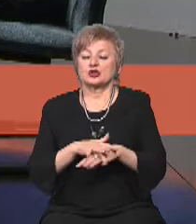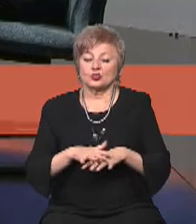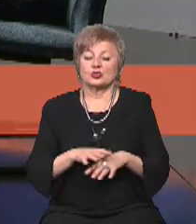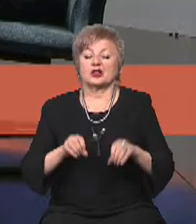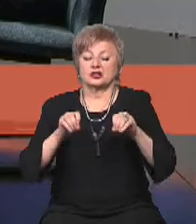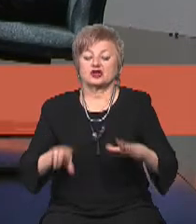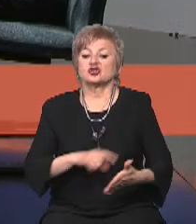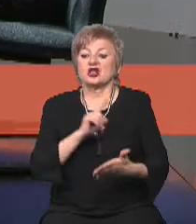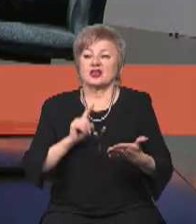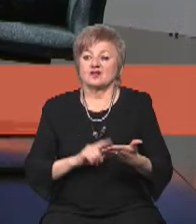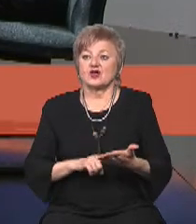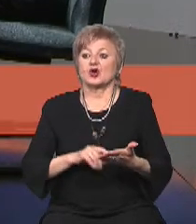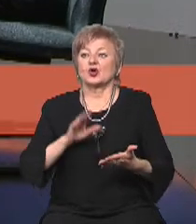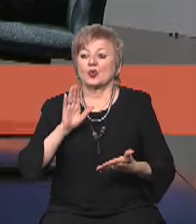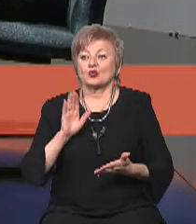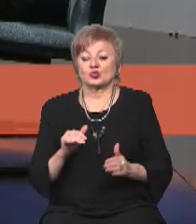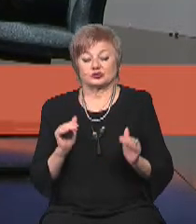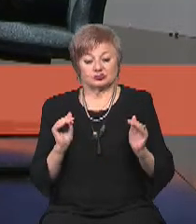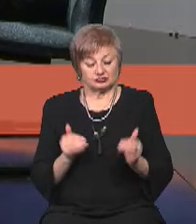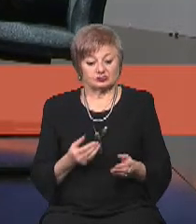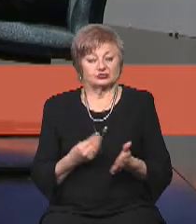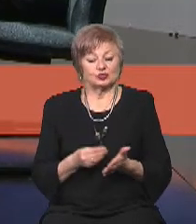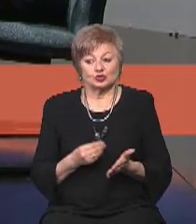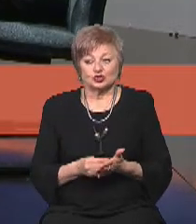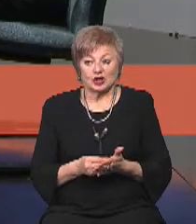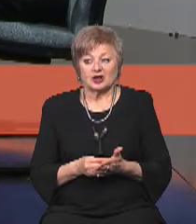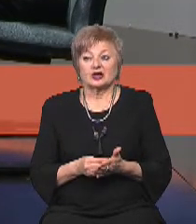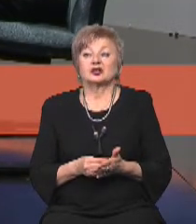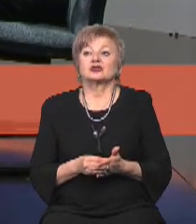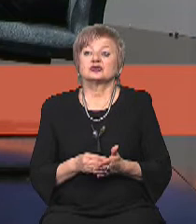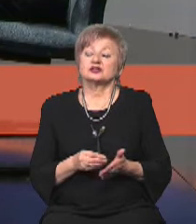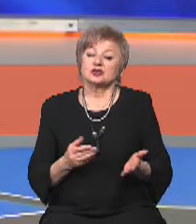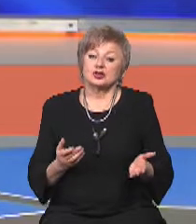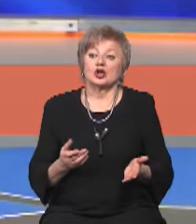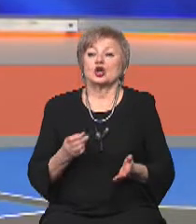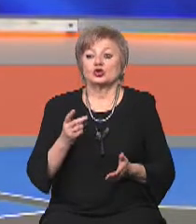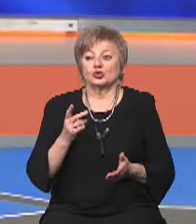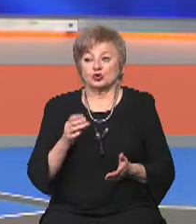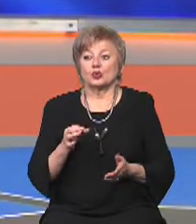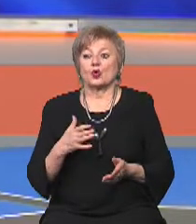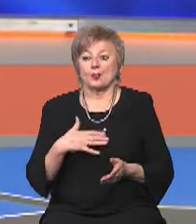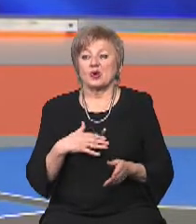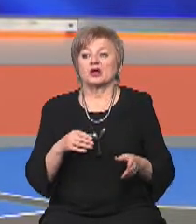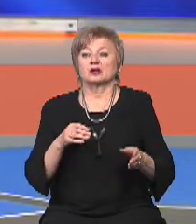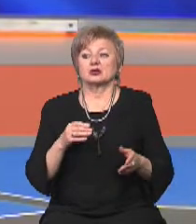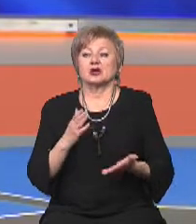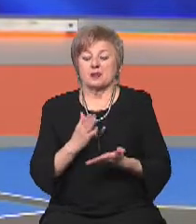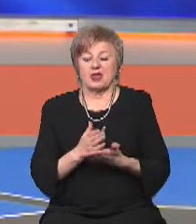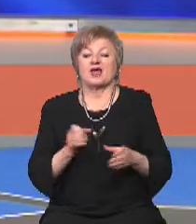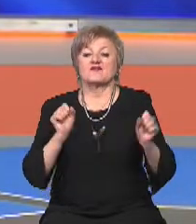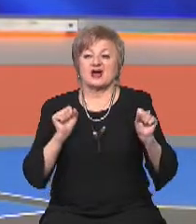питань. Нехай це буде невеличкий бюджет чи кошторис з огляду на весь бюджет міста, але тим не менше вони мають